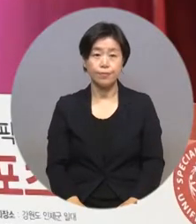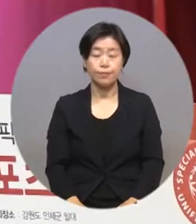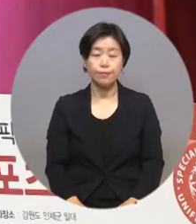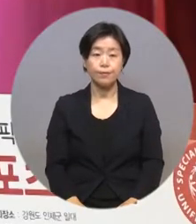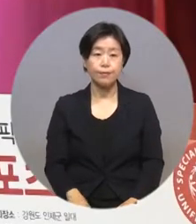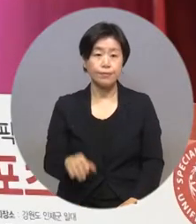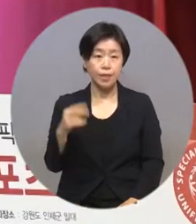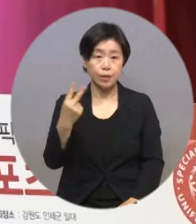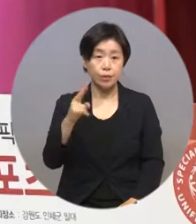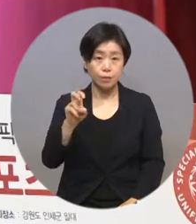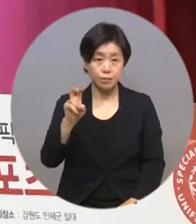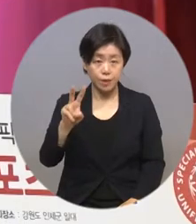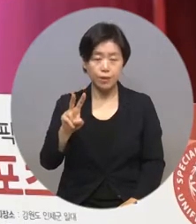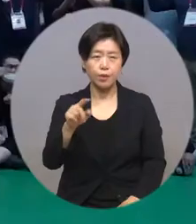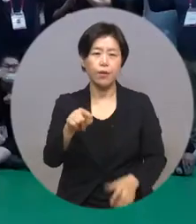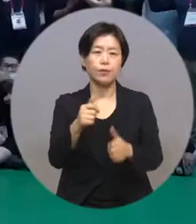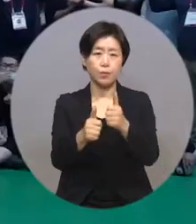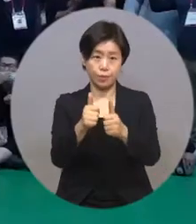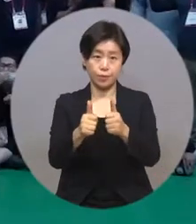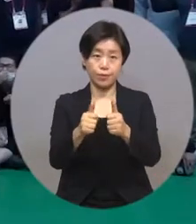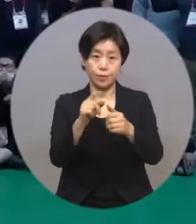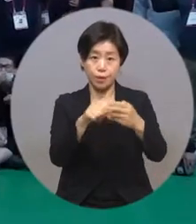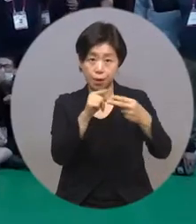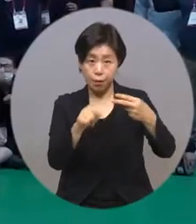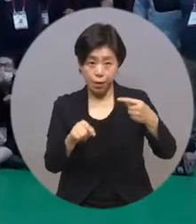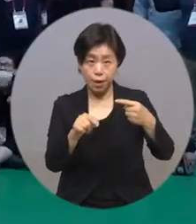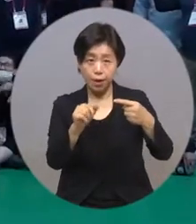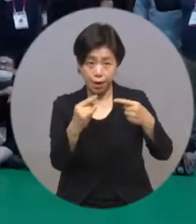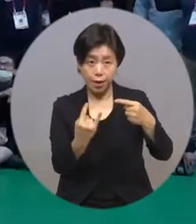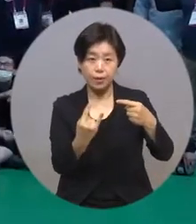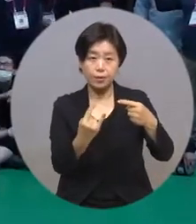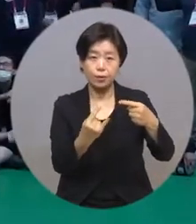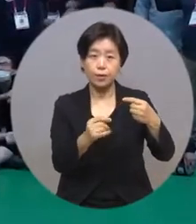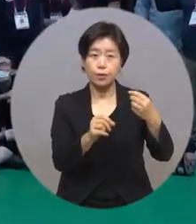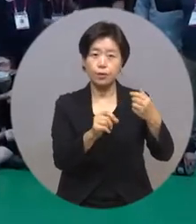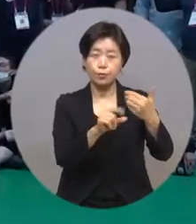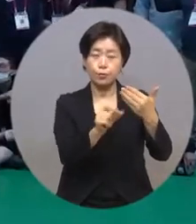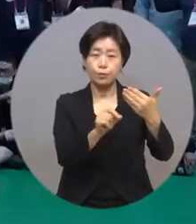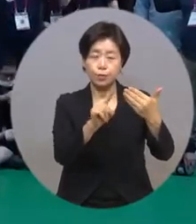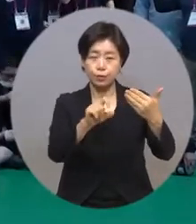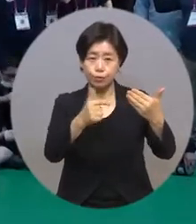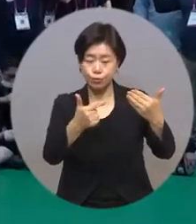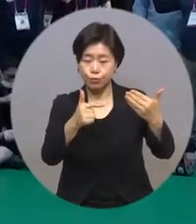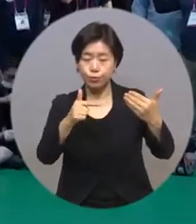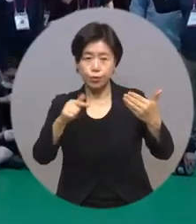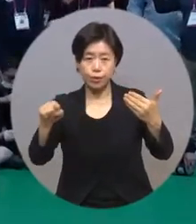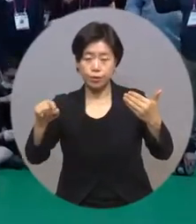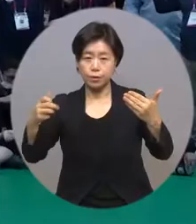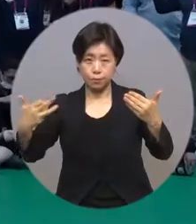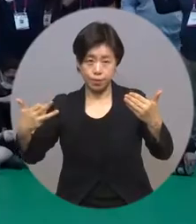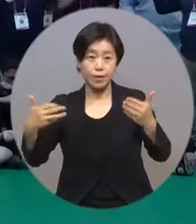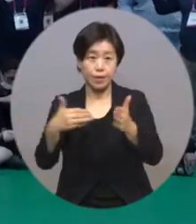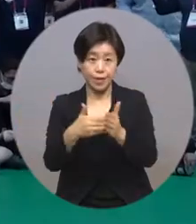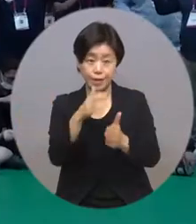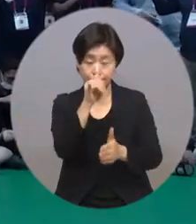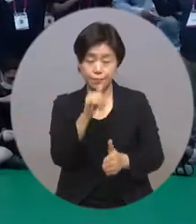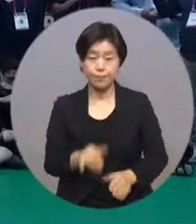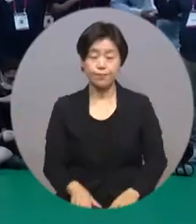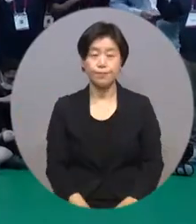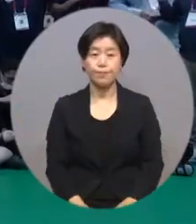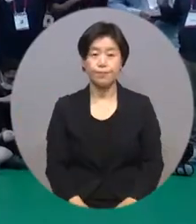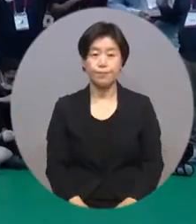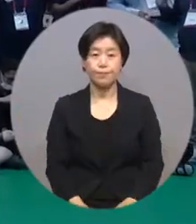코리아 국제통합스포츠대회는 9월 16일부터 18일까지 3일간 강원도 인제일원에서 진행됩니다. 복지TV